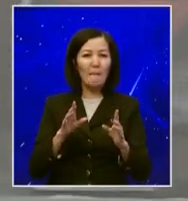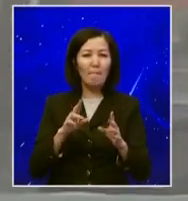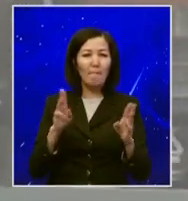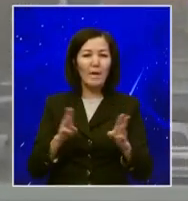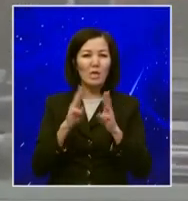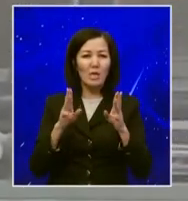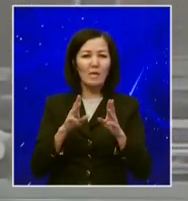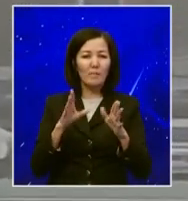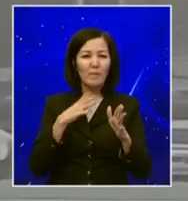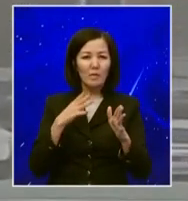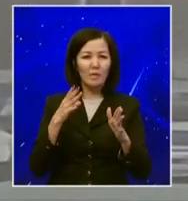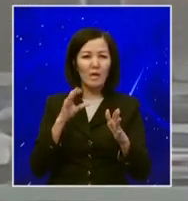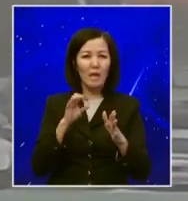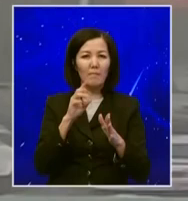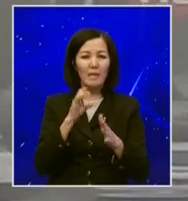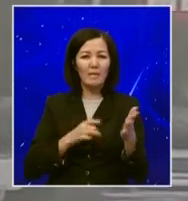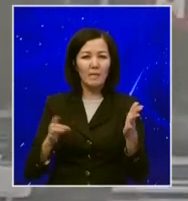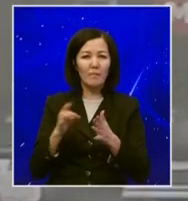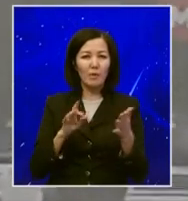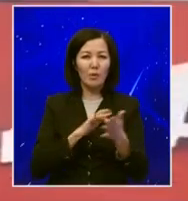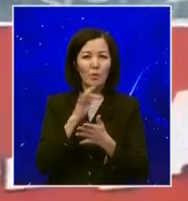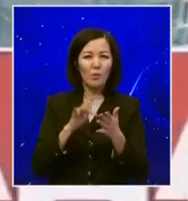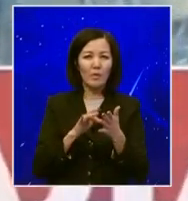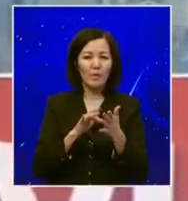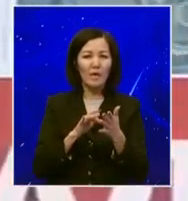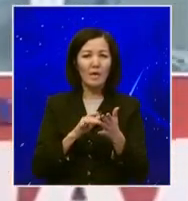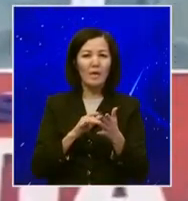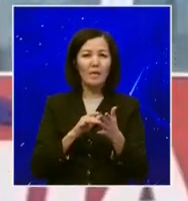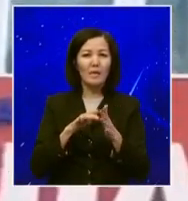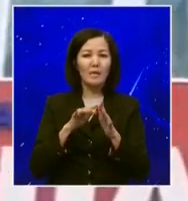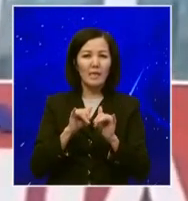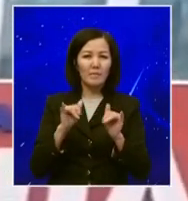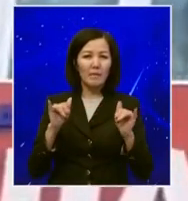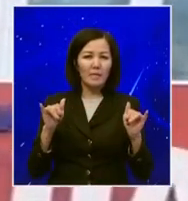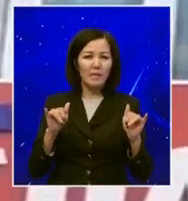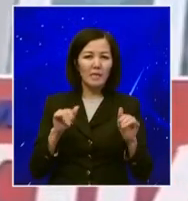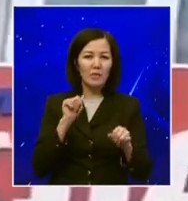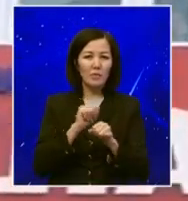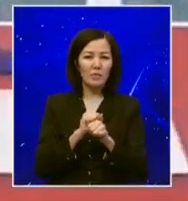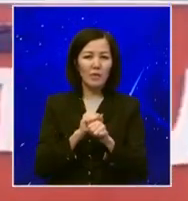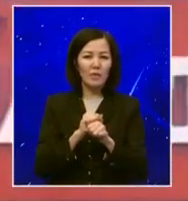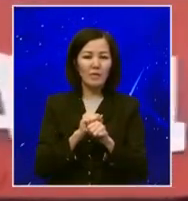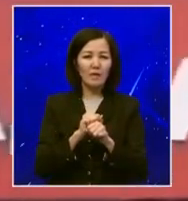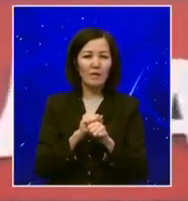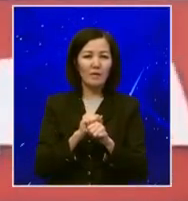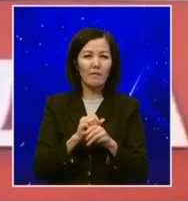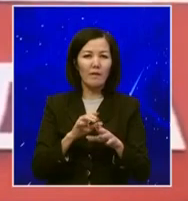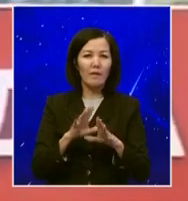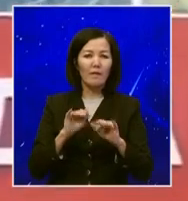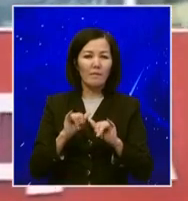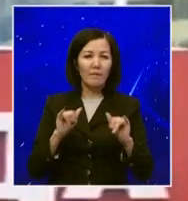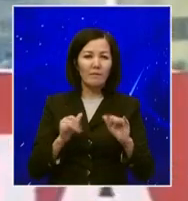пожар произошел в Алмалинском районе города. Распространение огня удалось избежать. Возгорание на